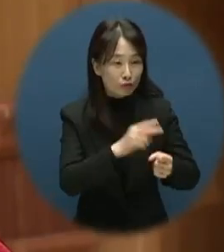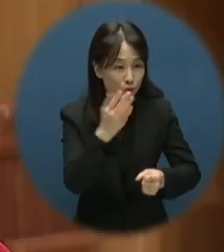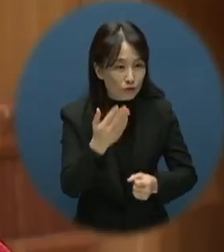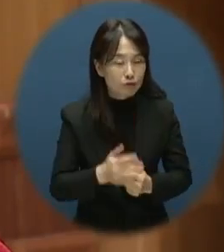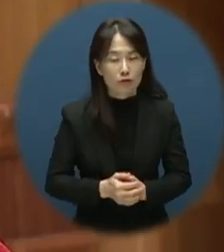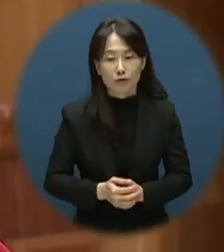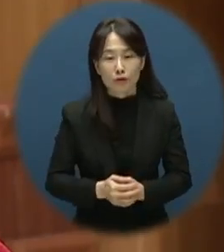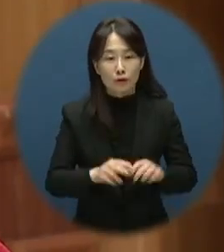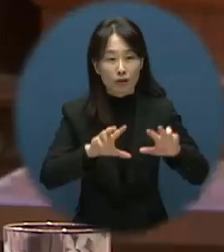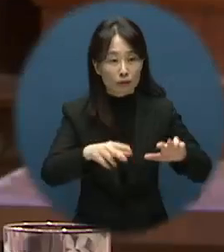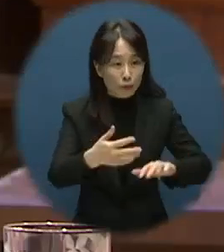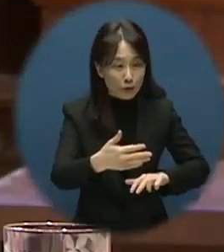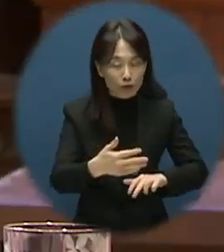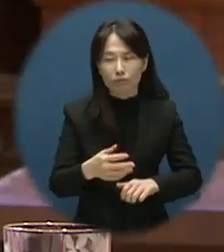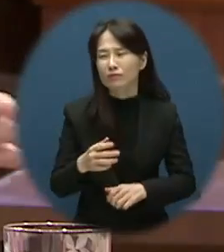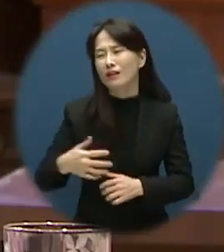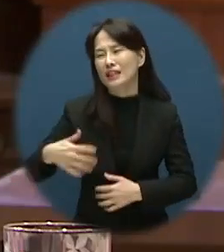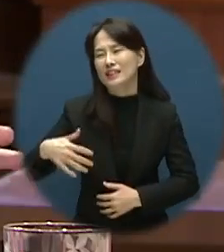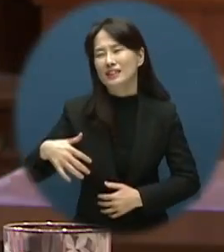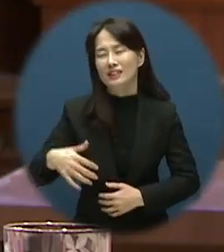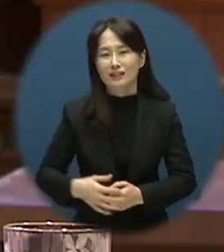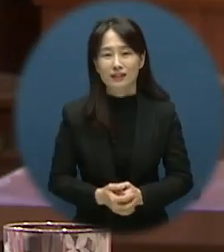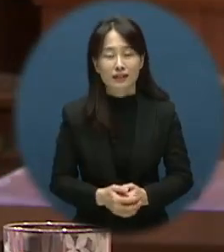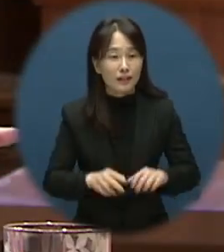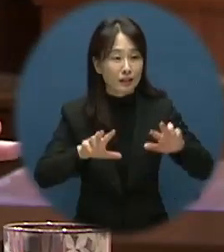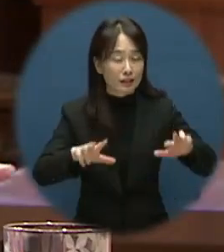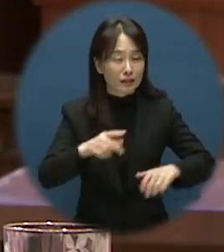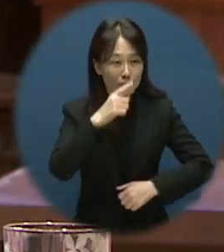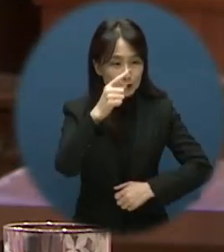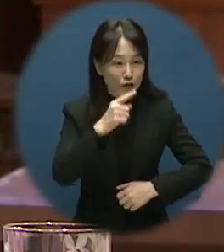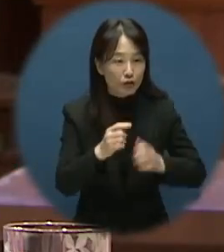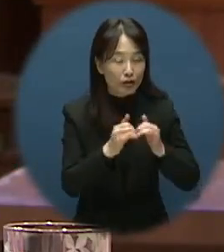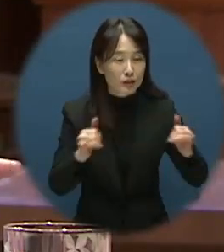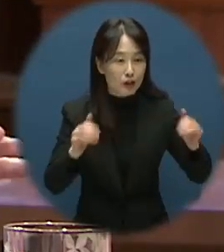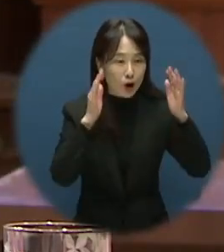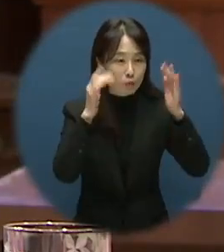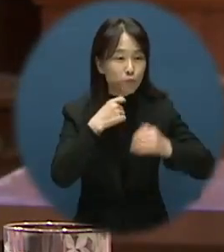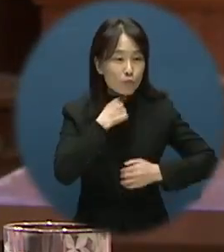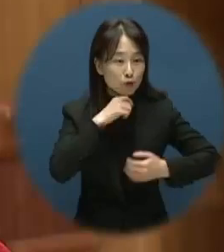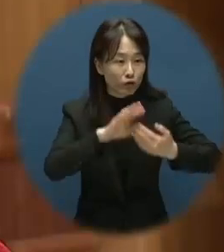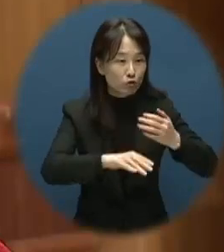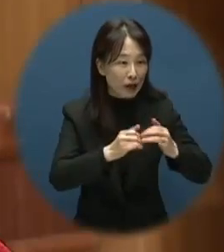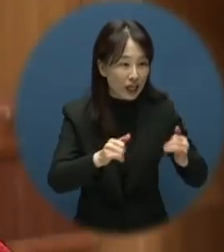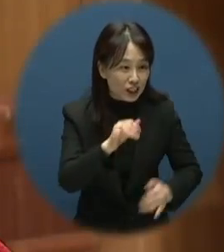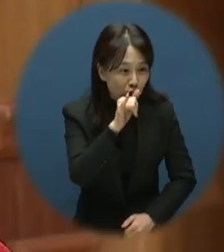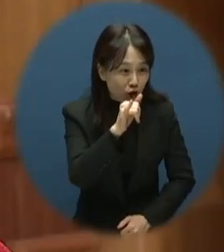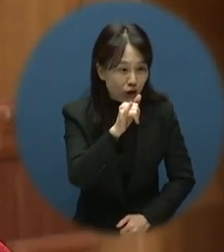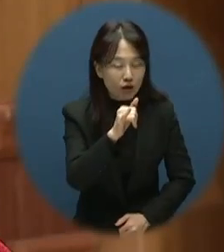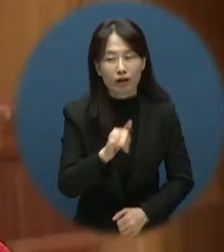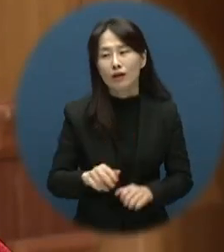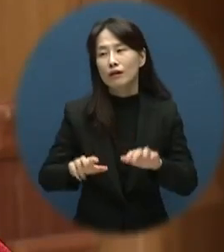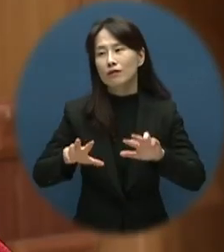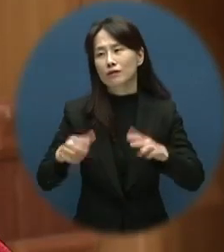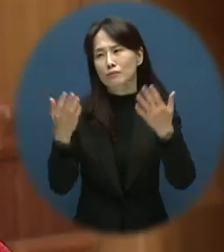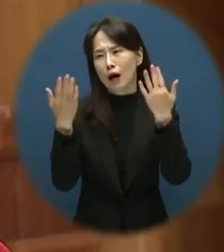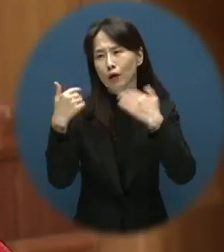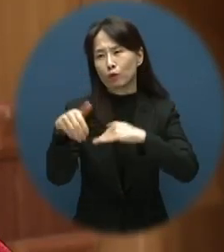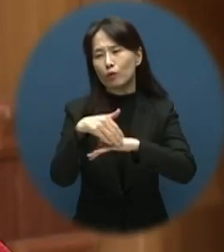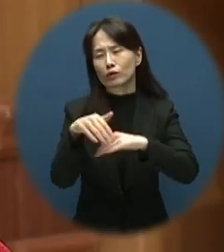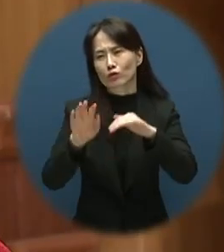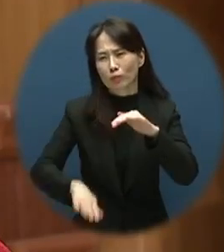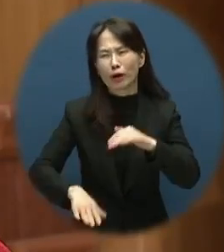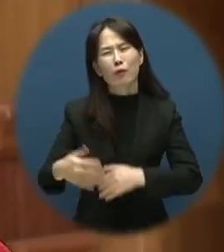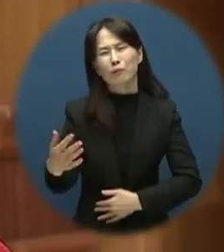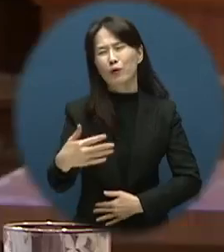없어요? 아직도 없어요. 지금 공부하려는 서양 출신 후배들도 없어요? 지금 학교 다니는 후배도